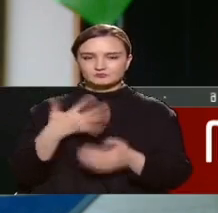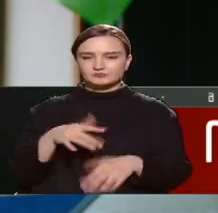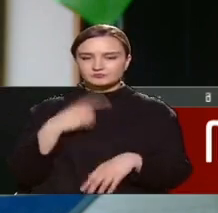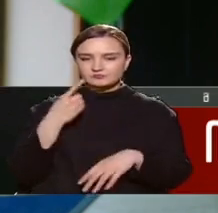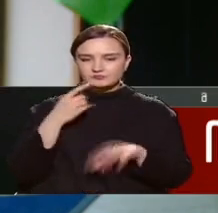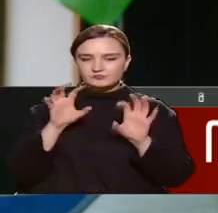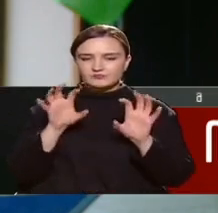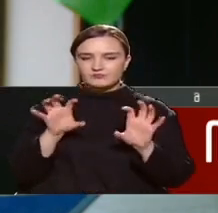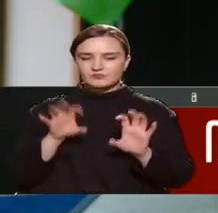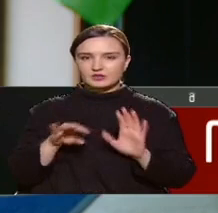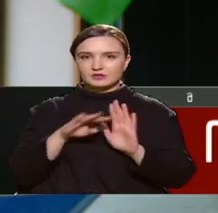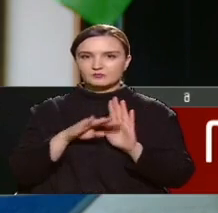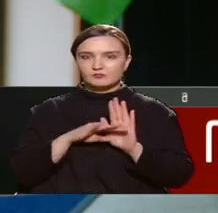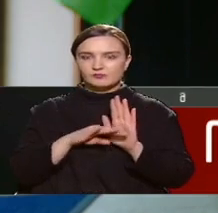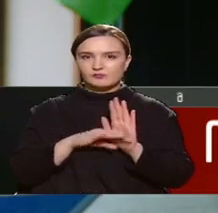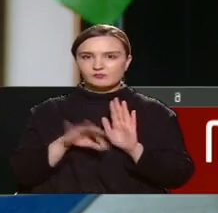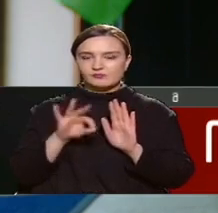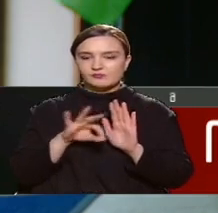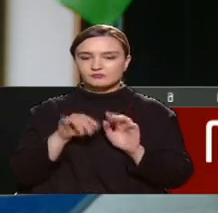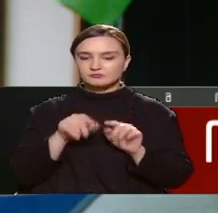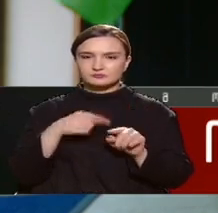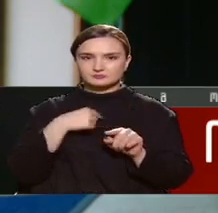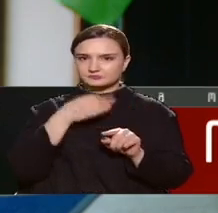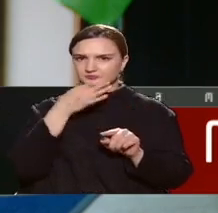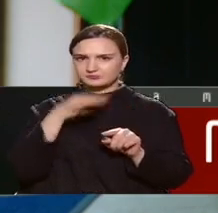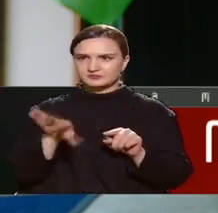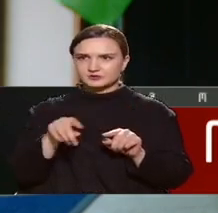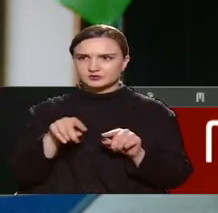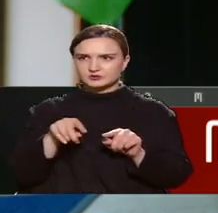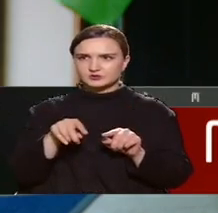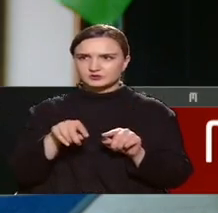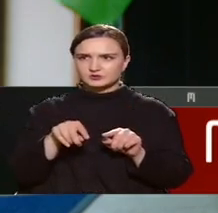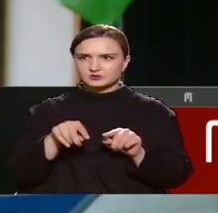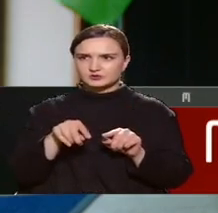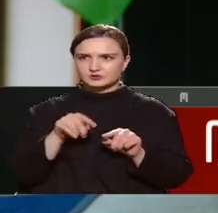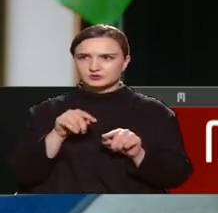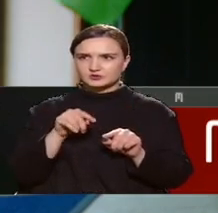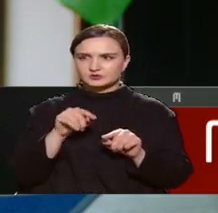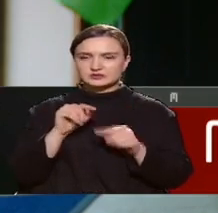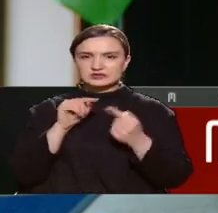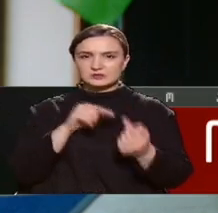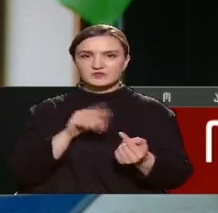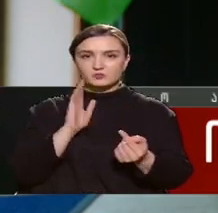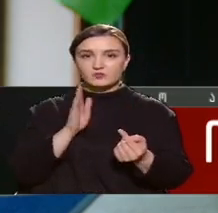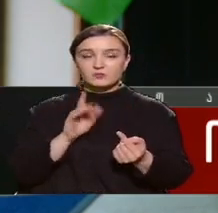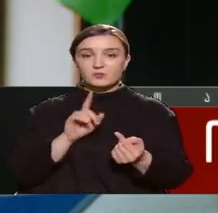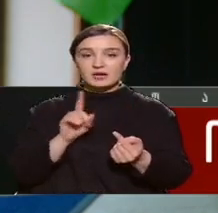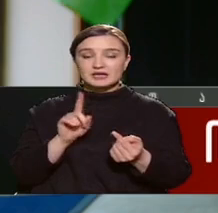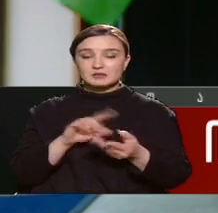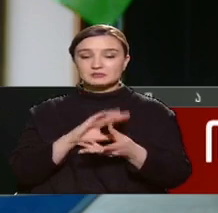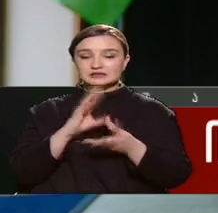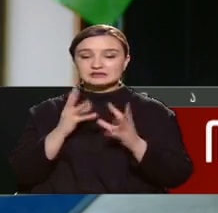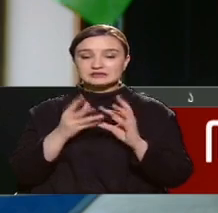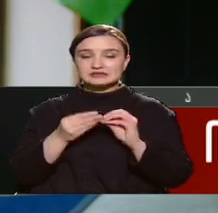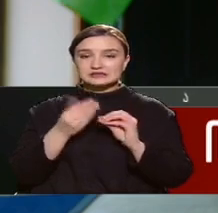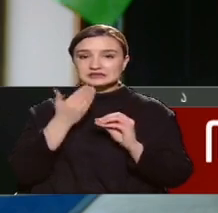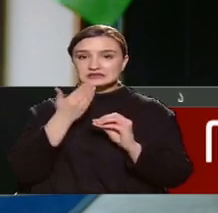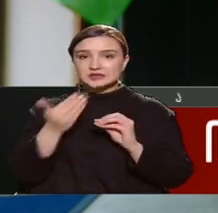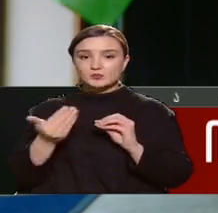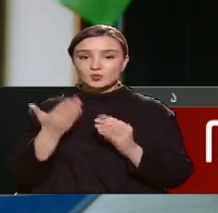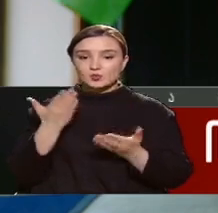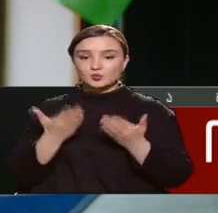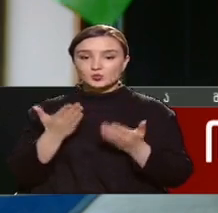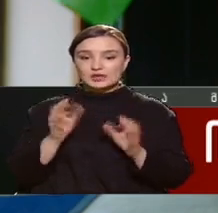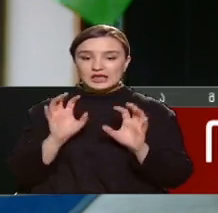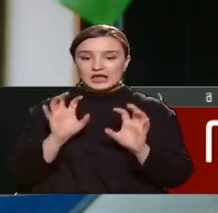canoni, mă pare bine, ucure, tați și canoni, iar mă mulțumesc, dați inau de gmise, am canon scumas, magram sabologiam și tu am oște rogor, mi-i